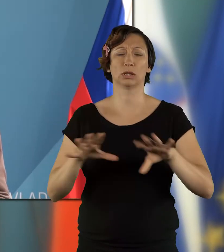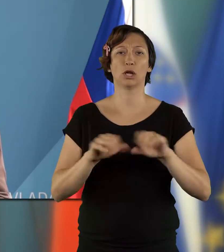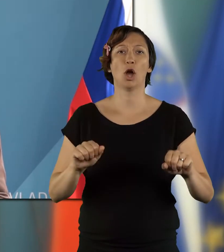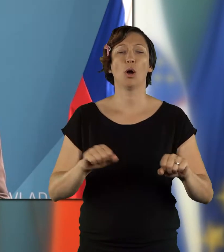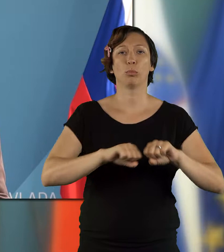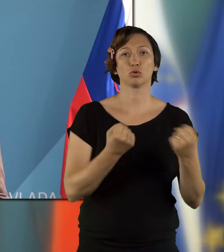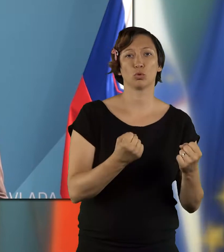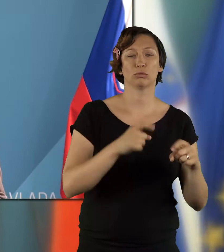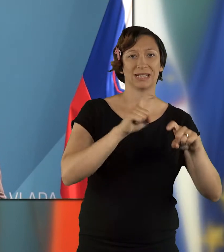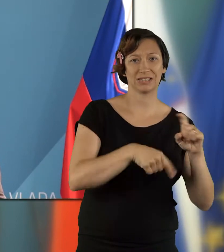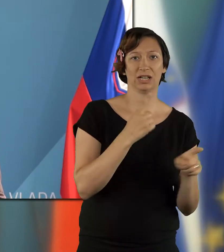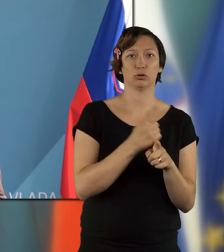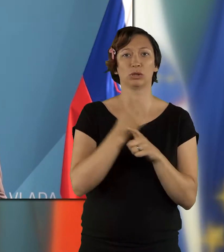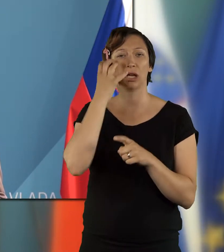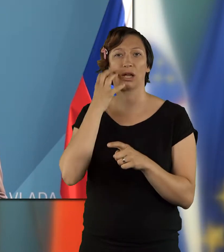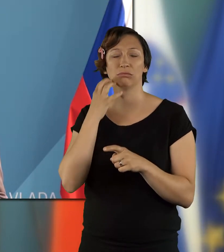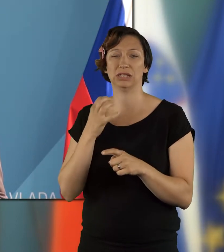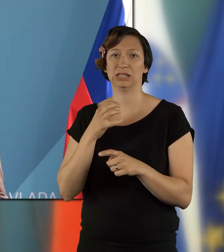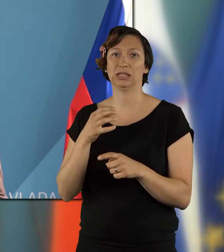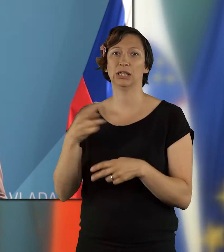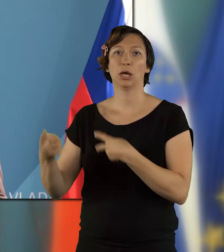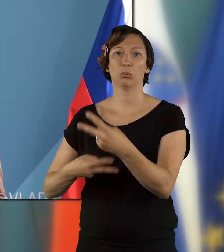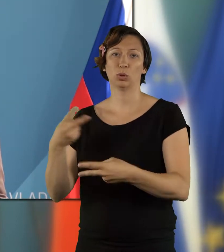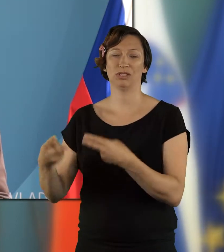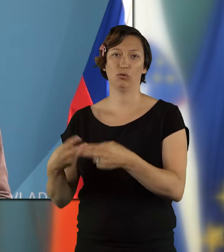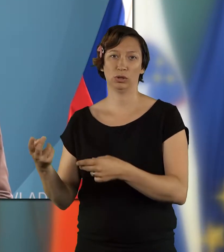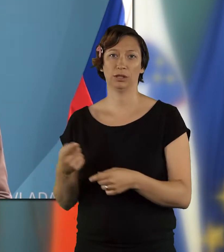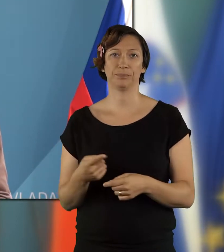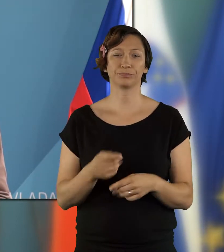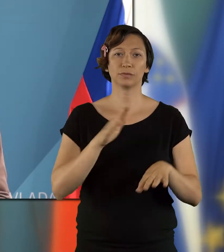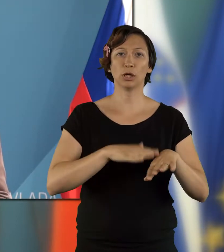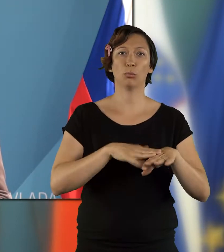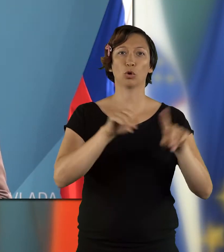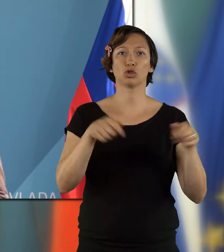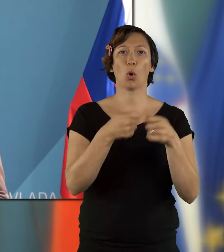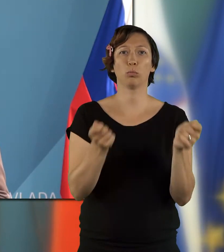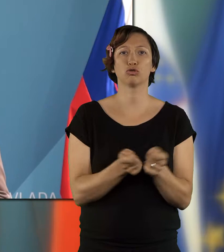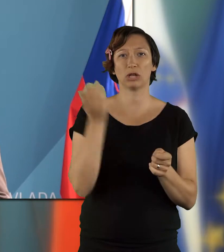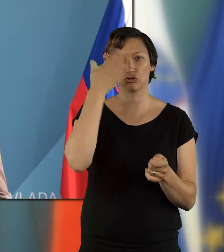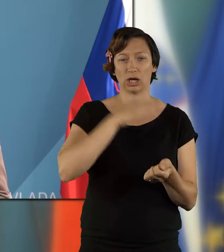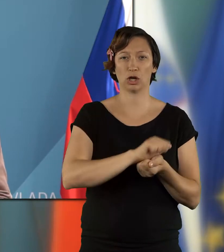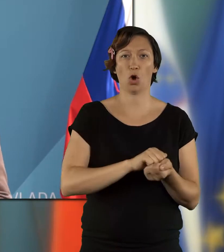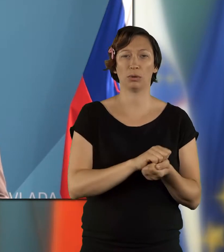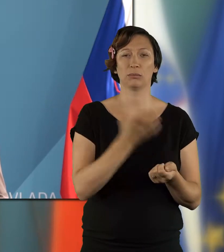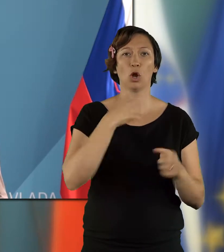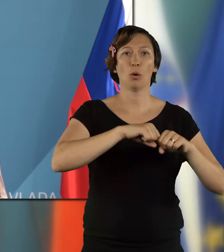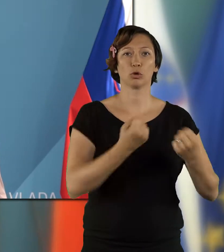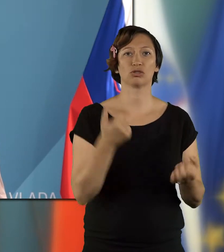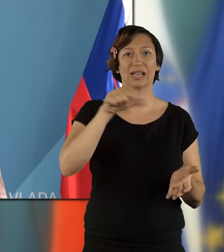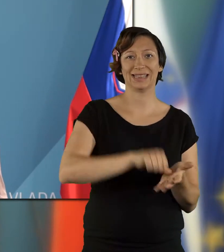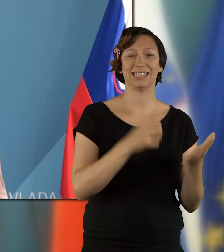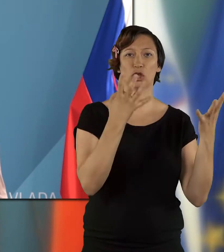poškodbo tako na stvareh kot v kmetijski proizvodnji. Po poročilu občine Črnomelj je bilo